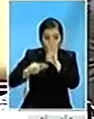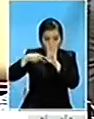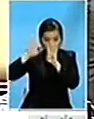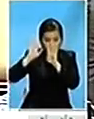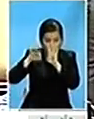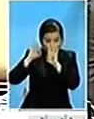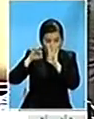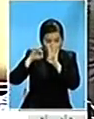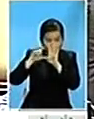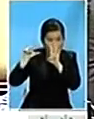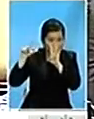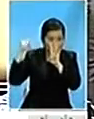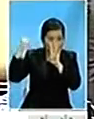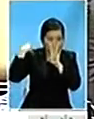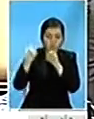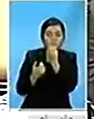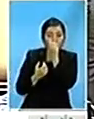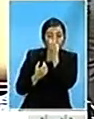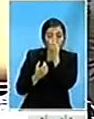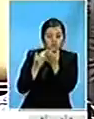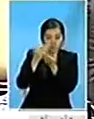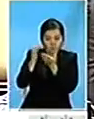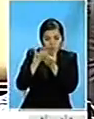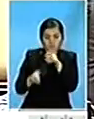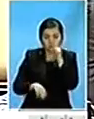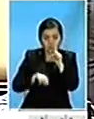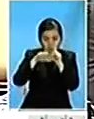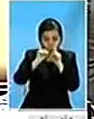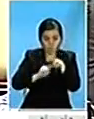49,149 ล้านบาทและในส่วนที่เป็นดอกเบี้ย